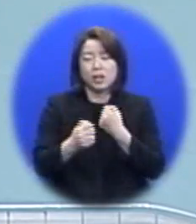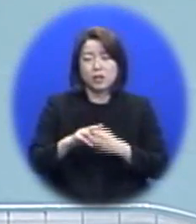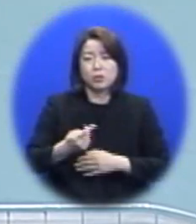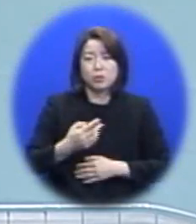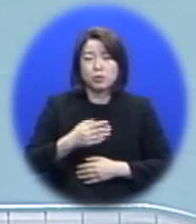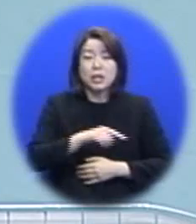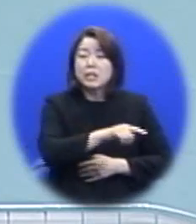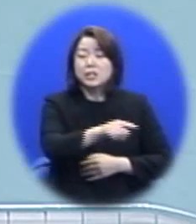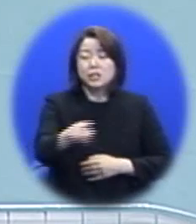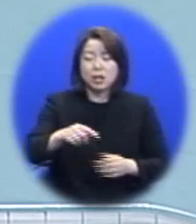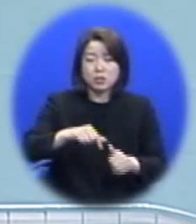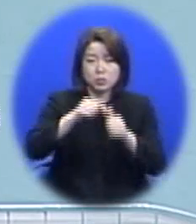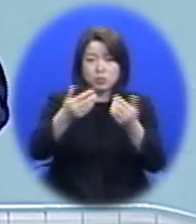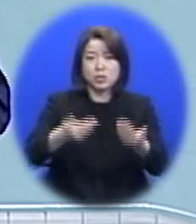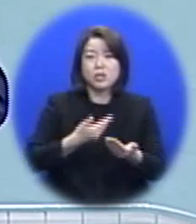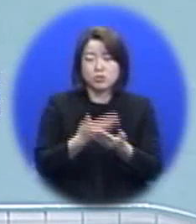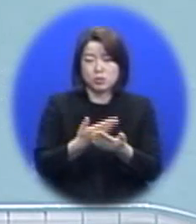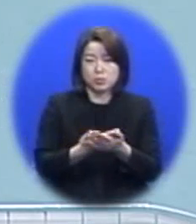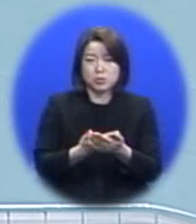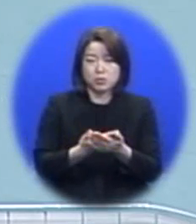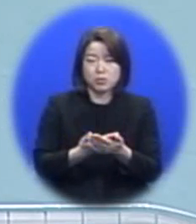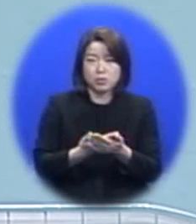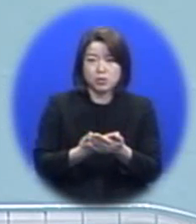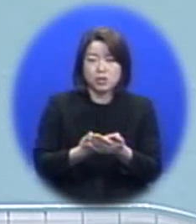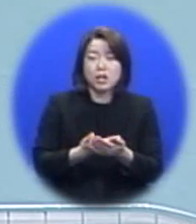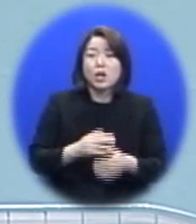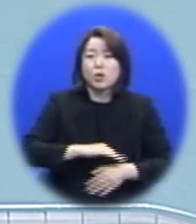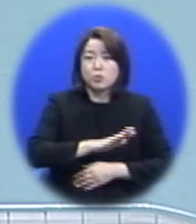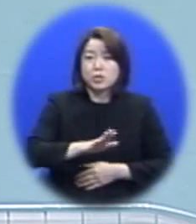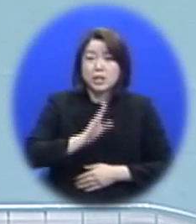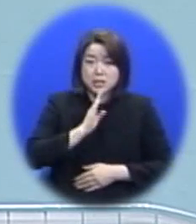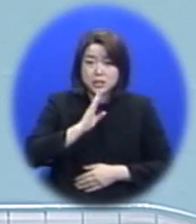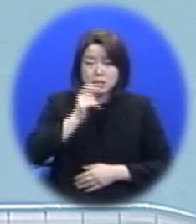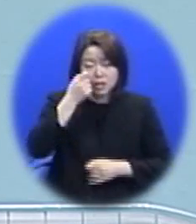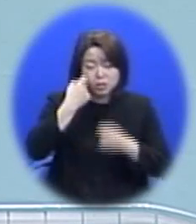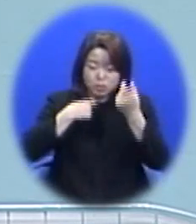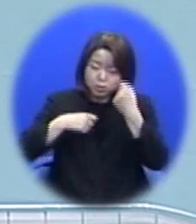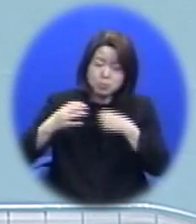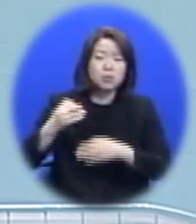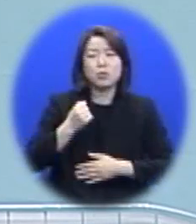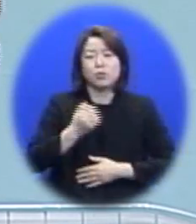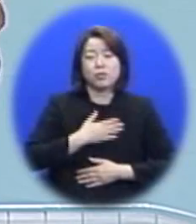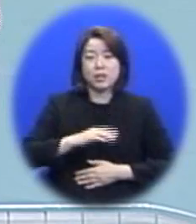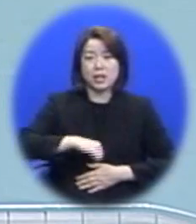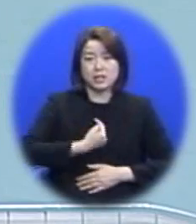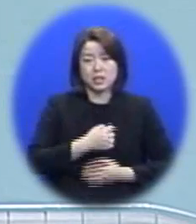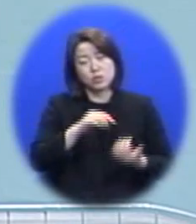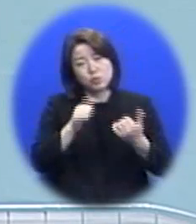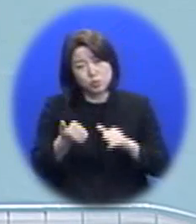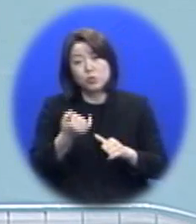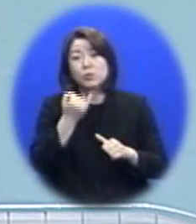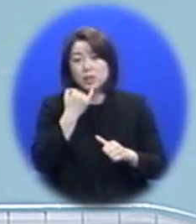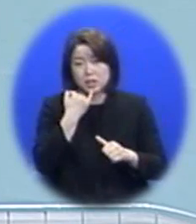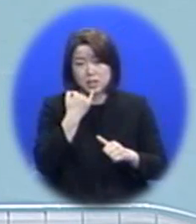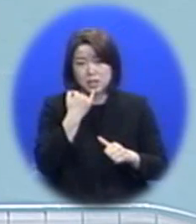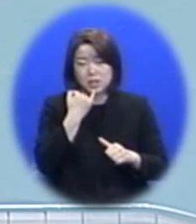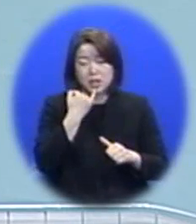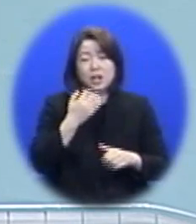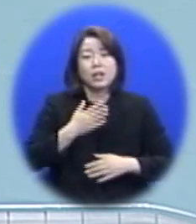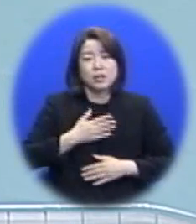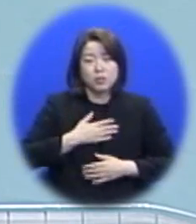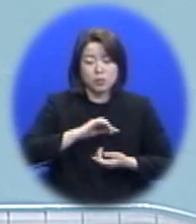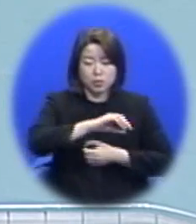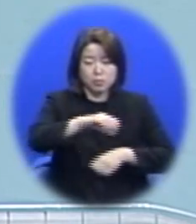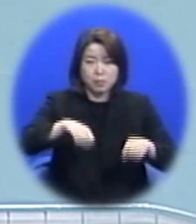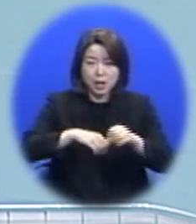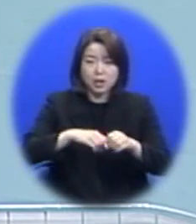주십시오. 우리가 진짜 눈물로 나 자신이 죽어도 좋으니 내 가족이